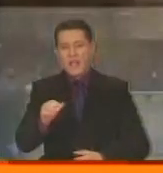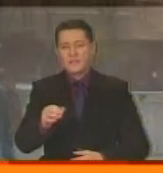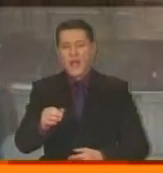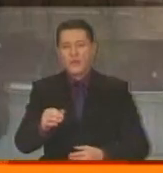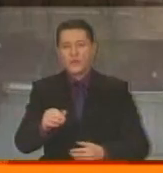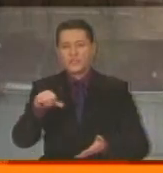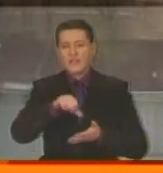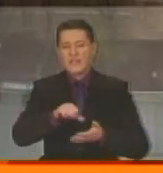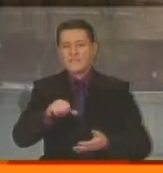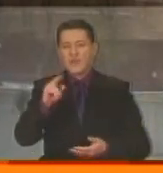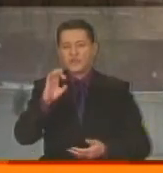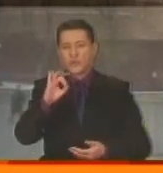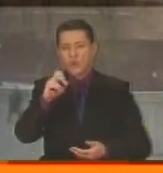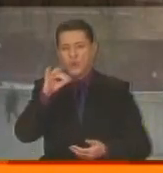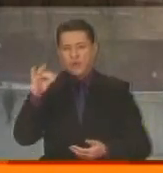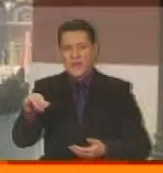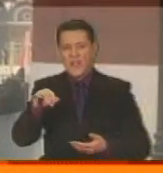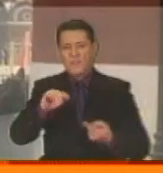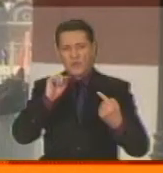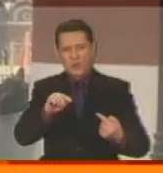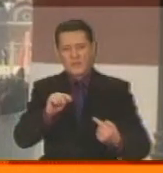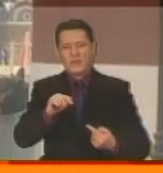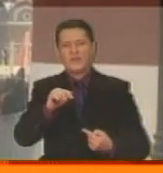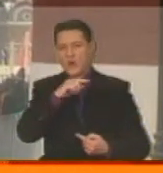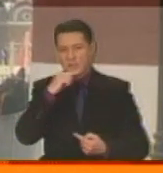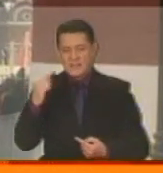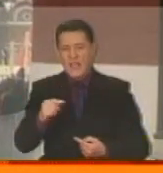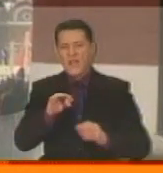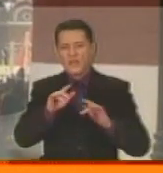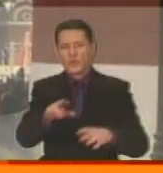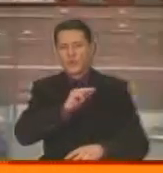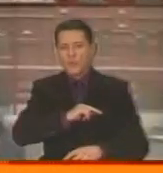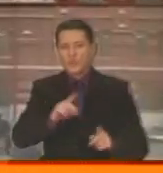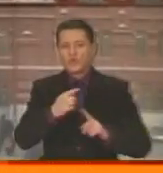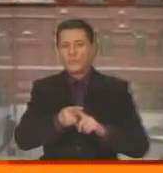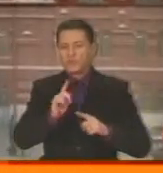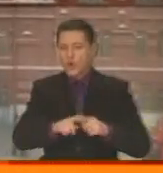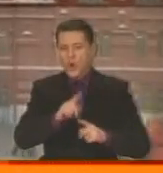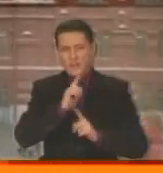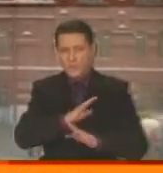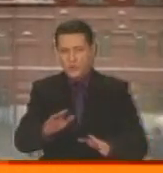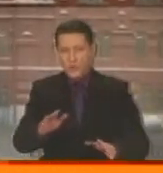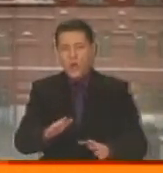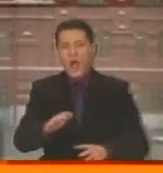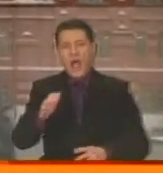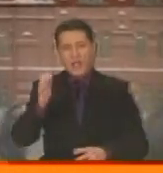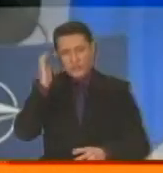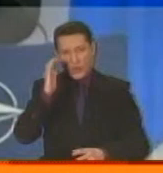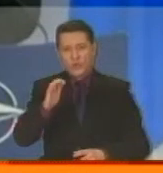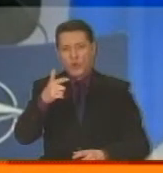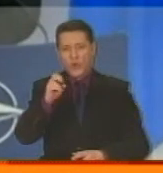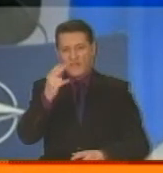членства Чорногорії в НАТО виступає Росія. В Москві сказали, що ведуть роботи, аби цього не сталося, але підгориці не